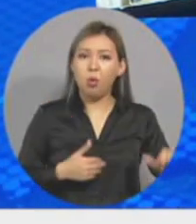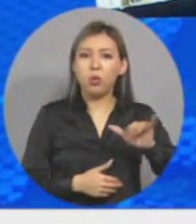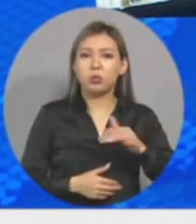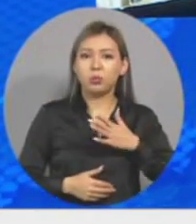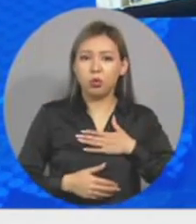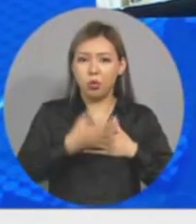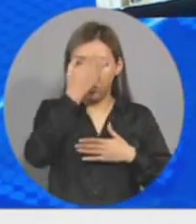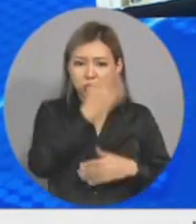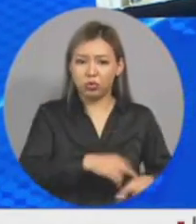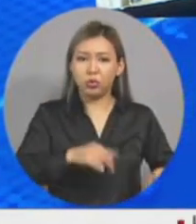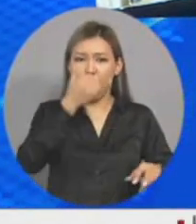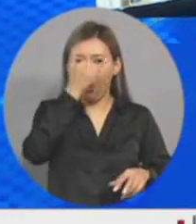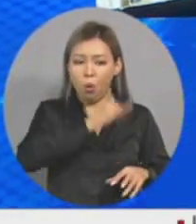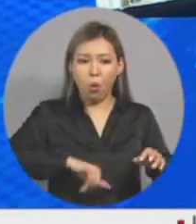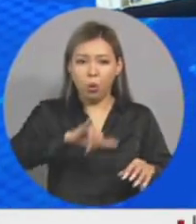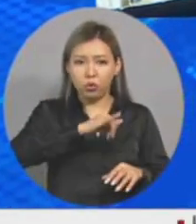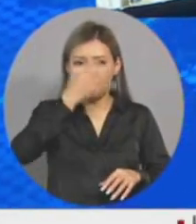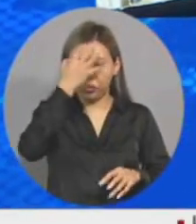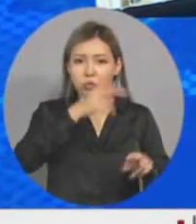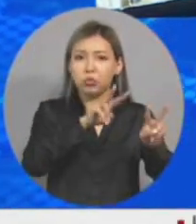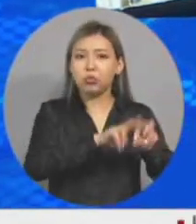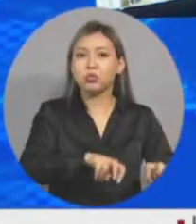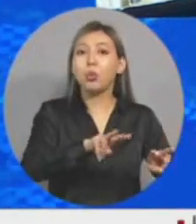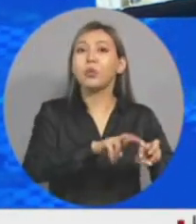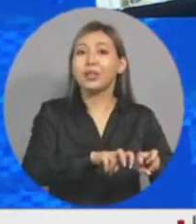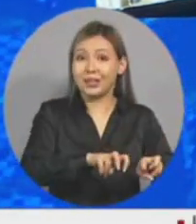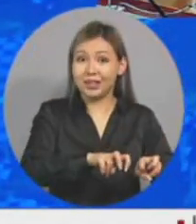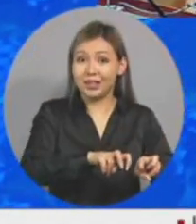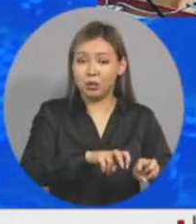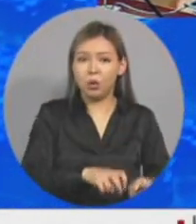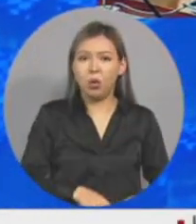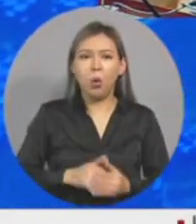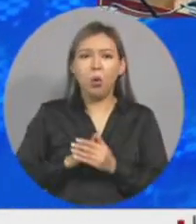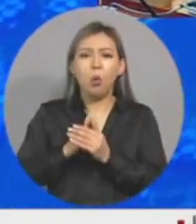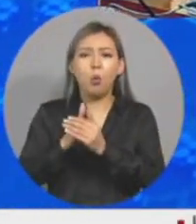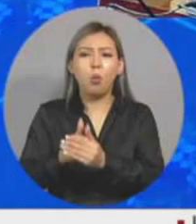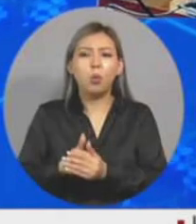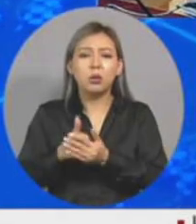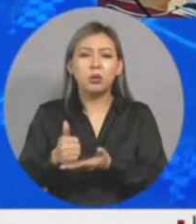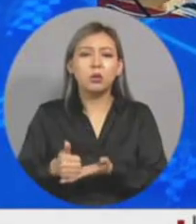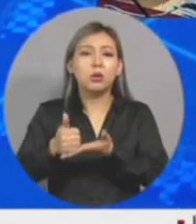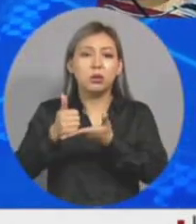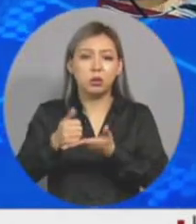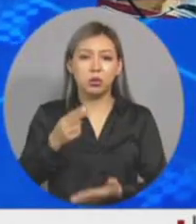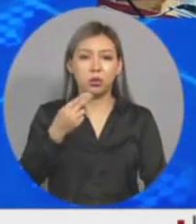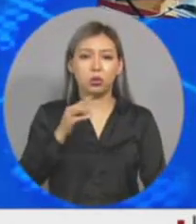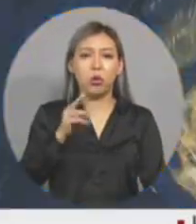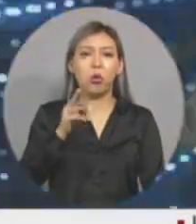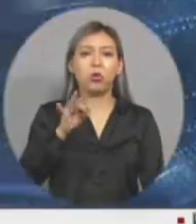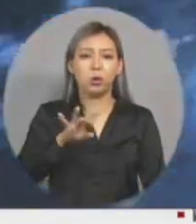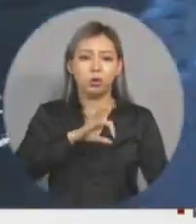төр судлал, олон улсын харилцаа нийтийн удирдлагын сургууль хүндэт доктор цол олголоо.